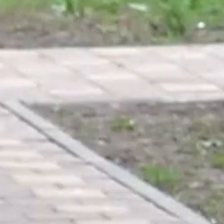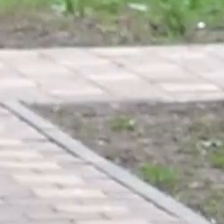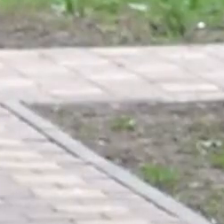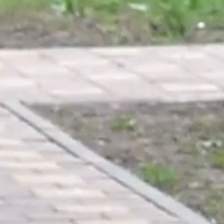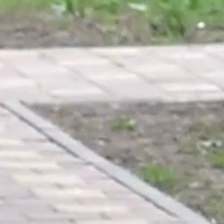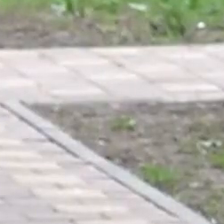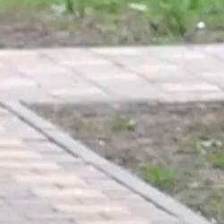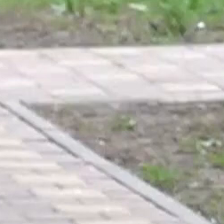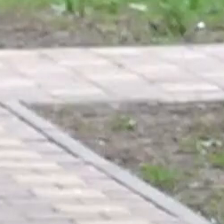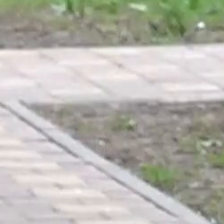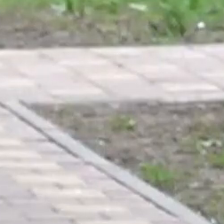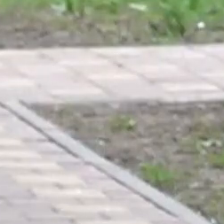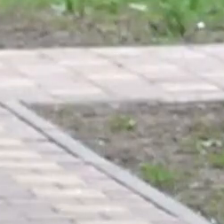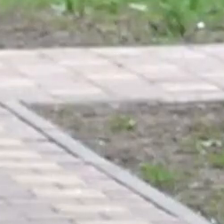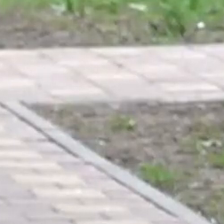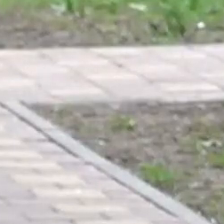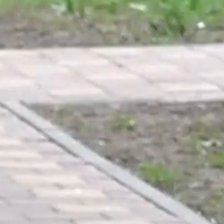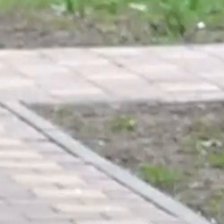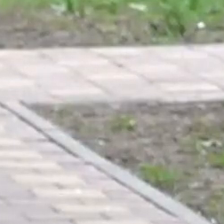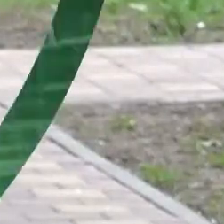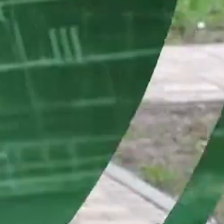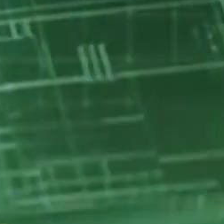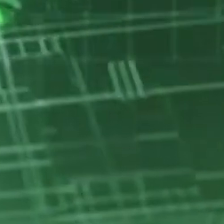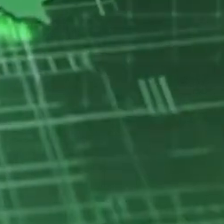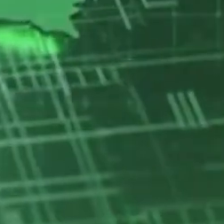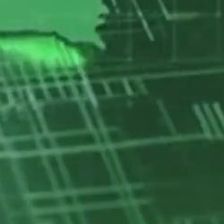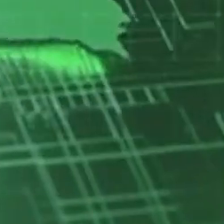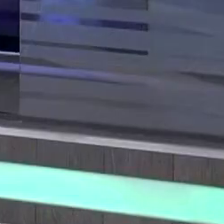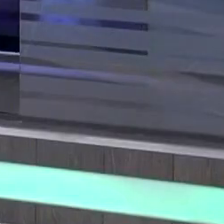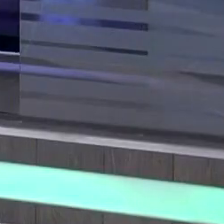оформить документы, выясняла я, Дина Жанабекова.